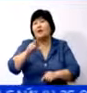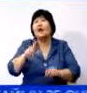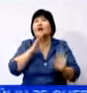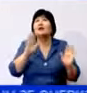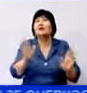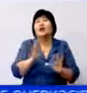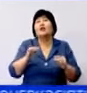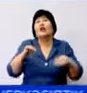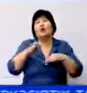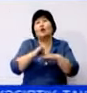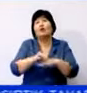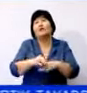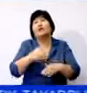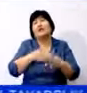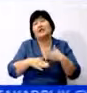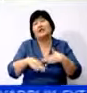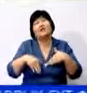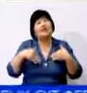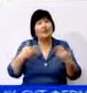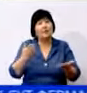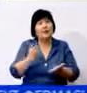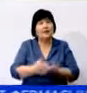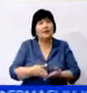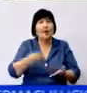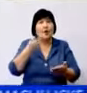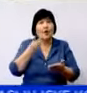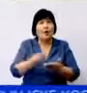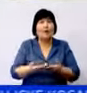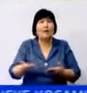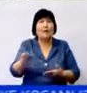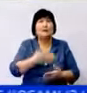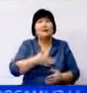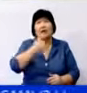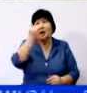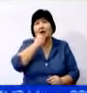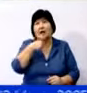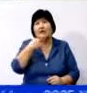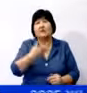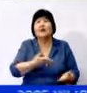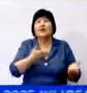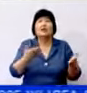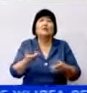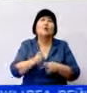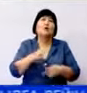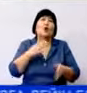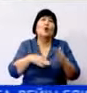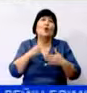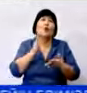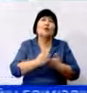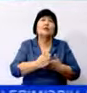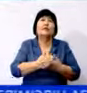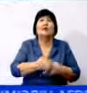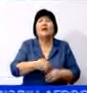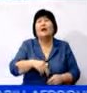тыңдап, ұйымдастырушыларға ризашылығын білдірді. Құрметтеп, үйтіп бізге алғыс айтып шақырып жатқандарыңызға өте қуаныштымын, рахмет